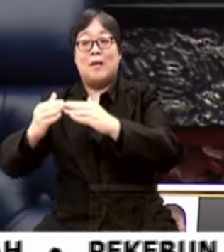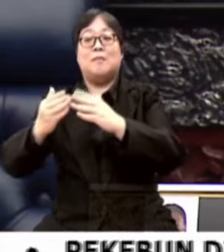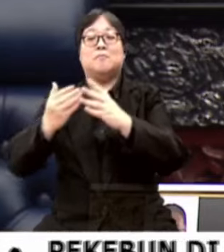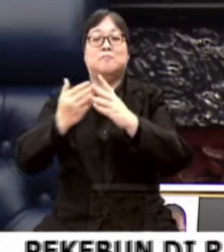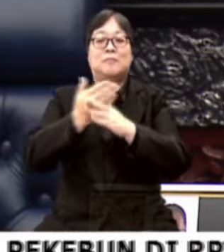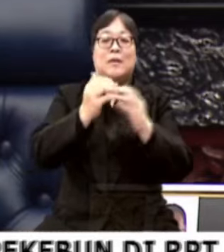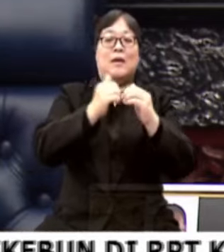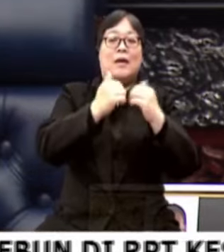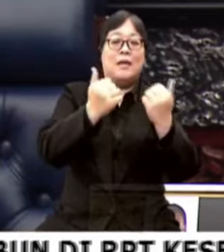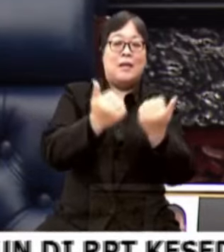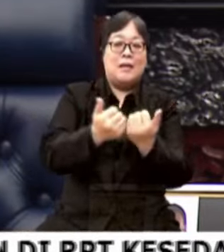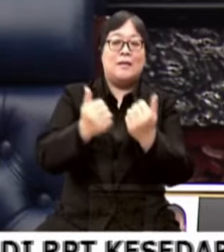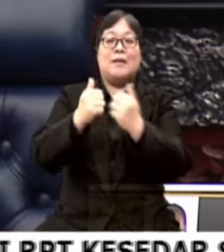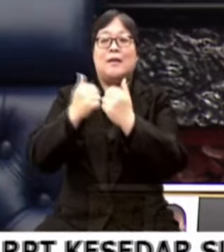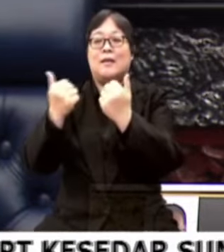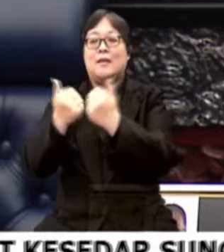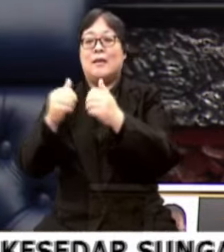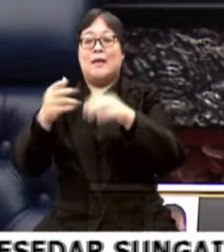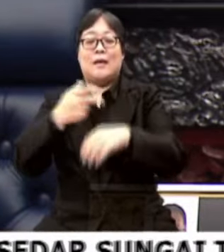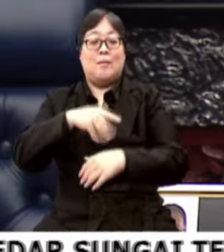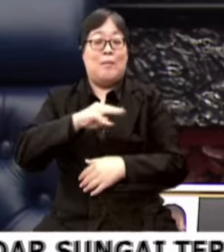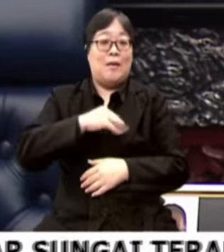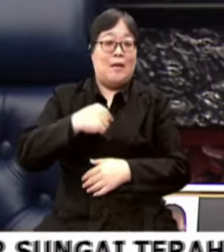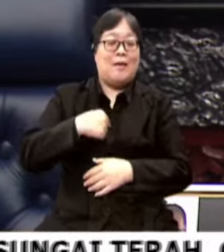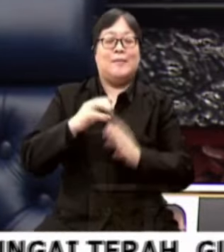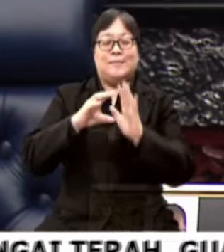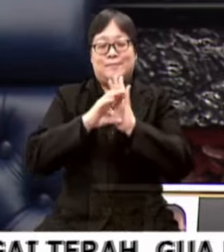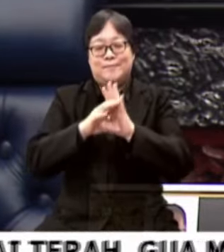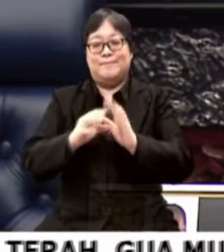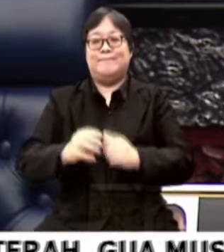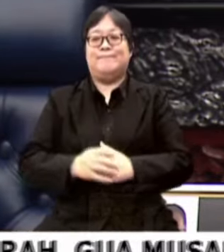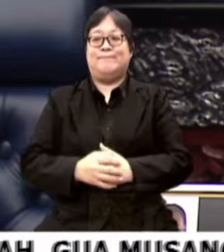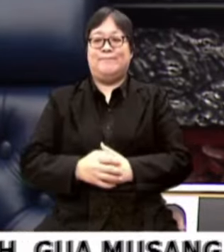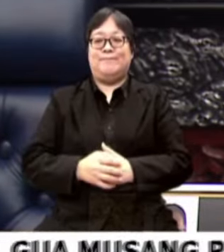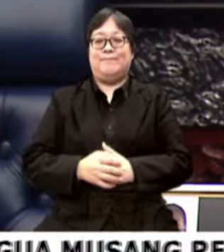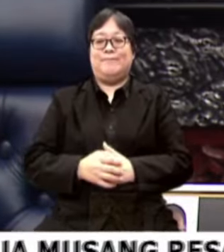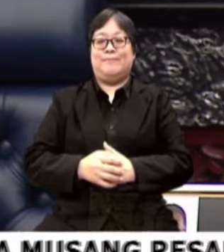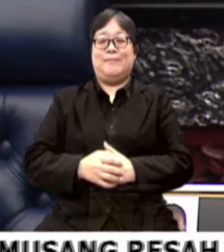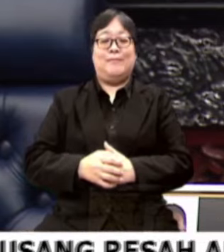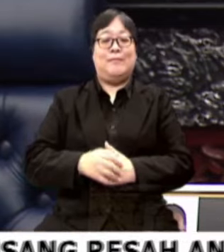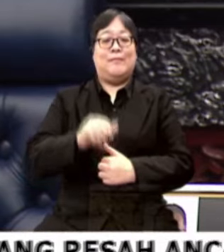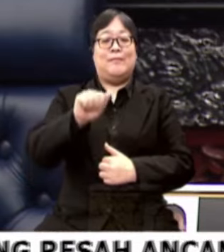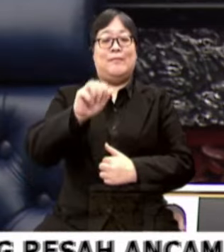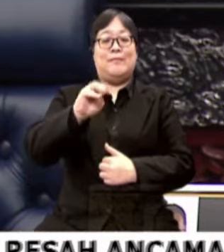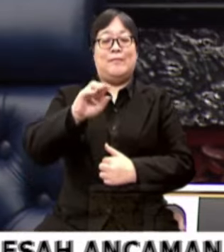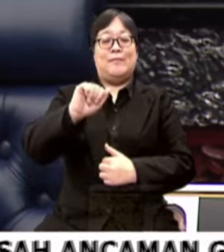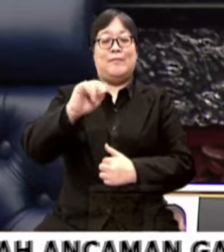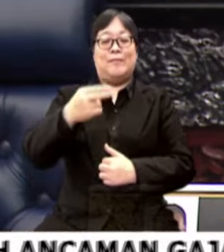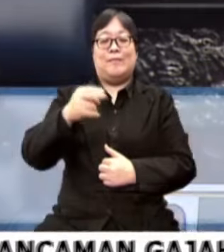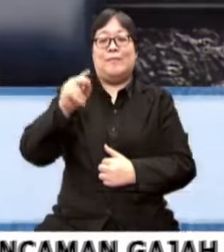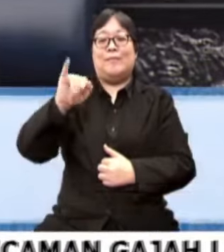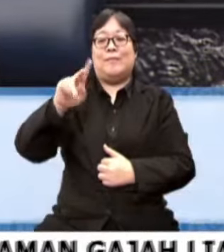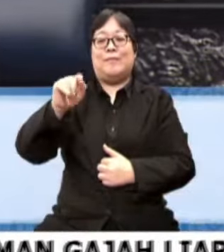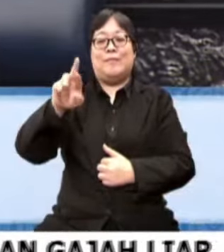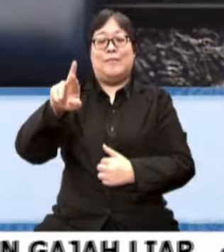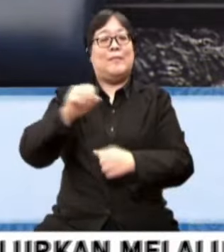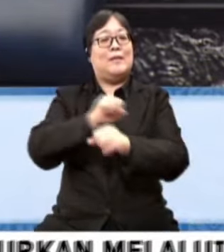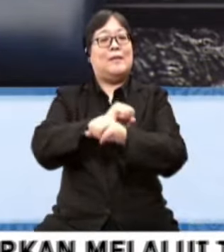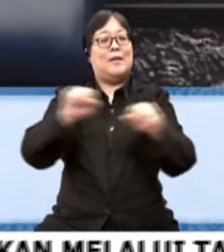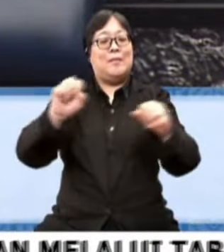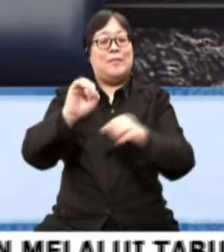ajinsi dibawa Kementerian saya seperti berikut yang pertama amanah ikhtiar Malaysia telah menyediakan skem